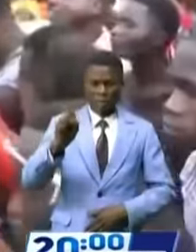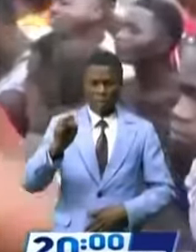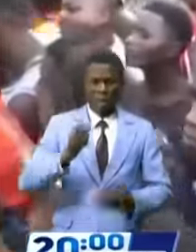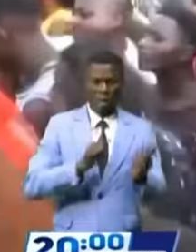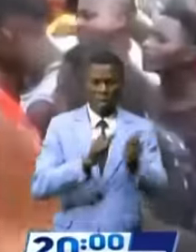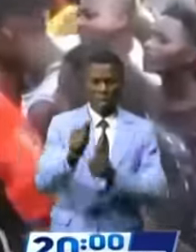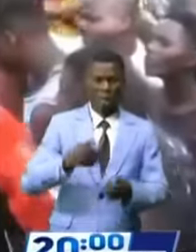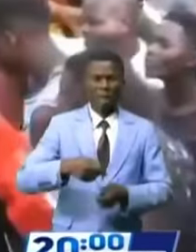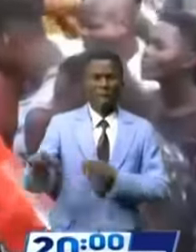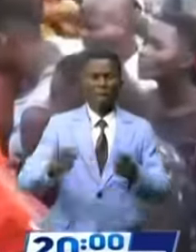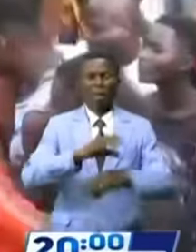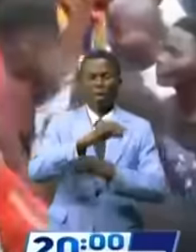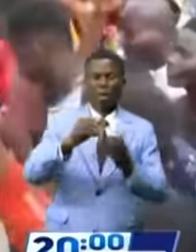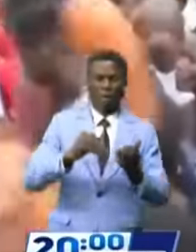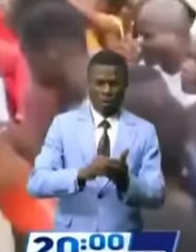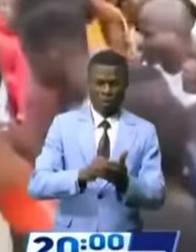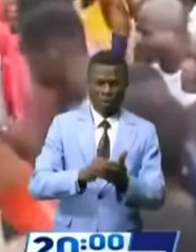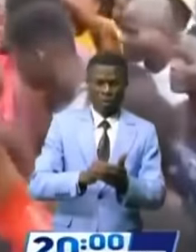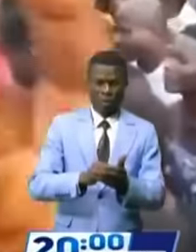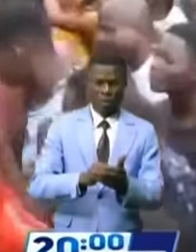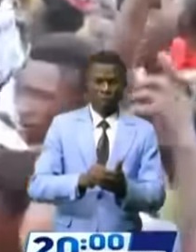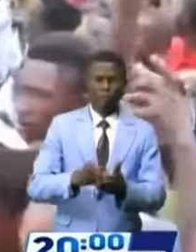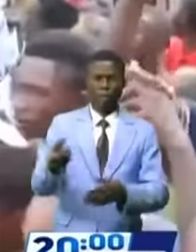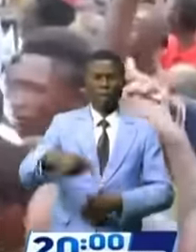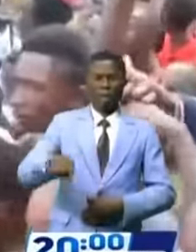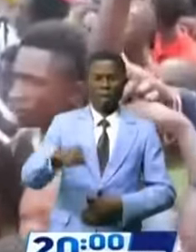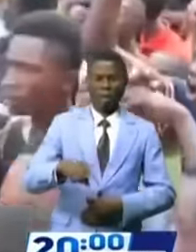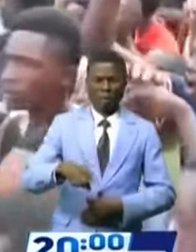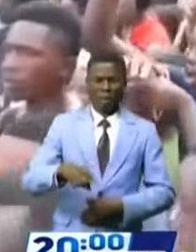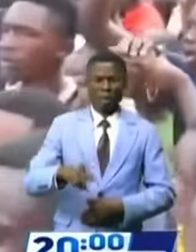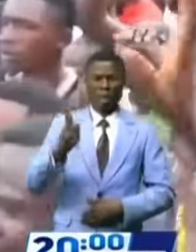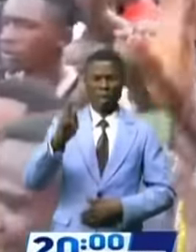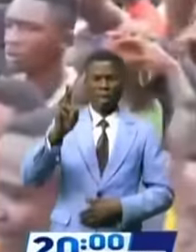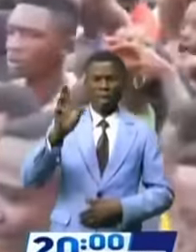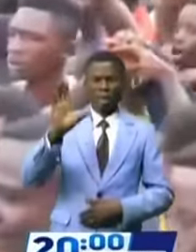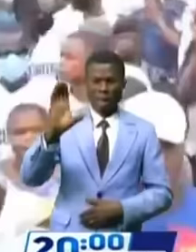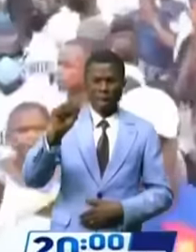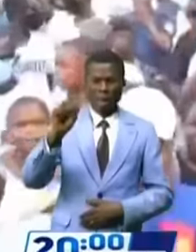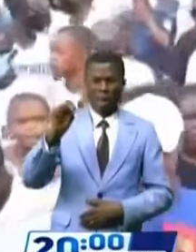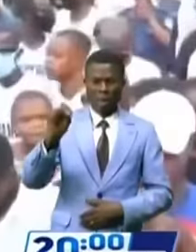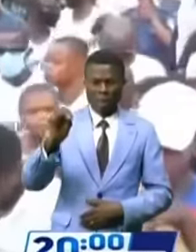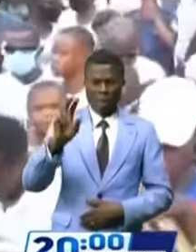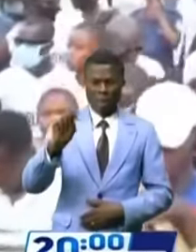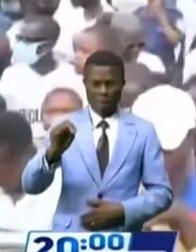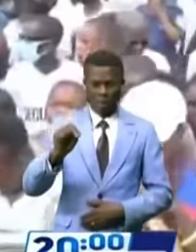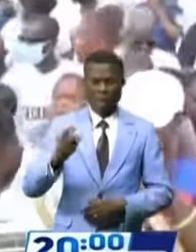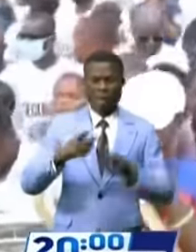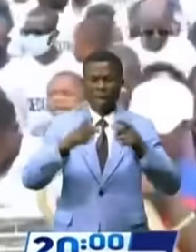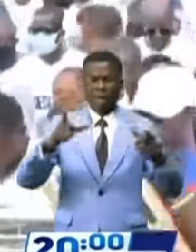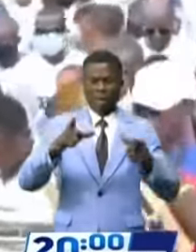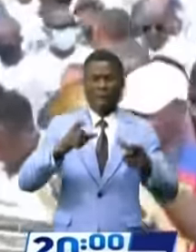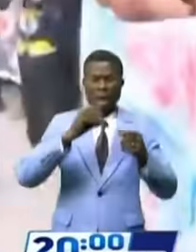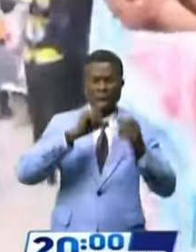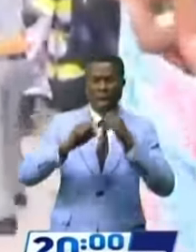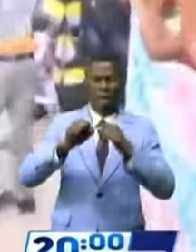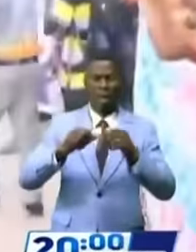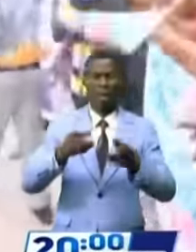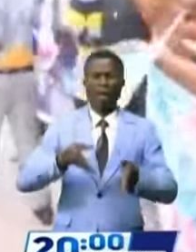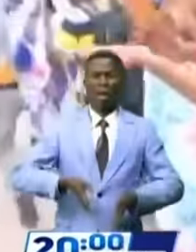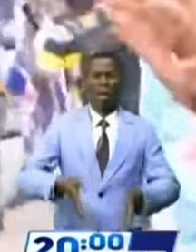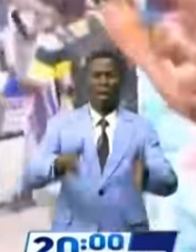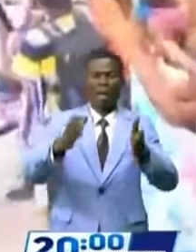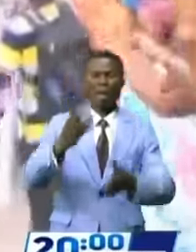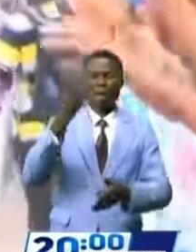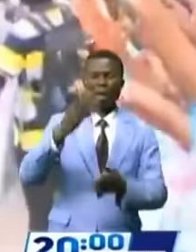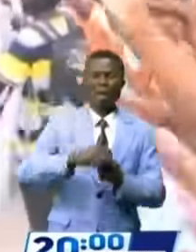par le marché central à la Kis au rond-point du canot jusqu'à la place de la Grande Poste. Tout au long de ces 4 kilomètres,